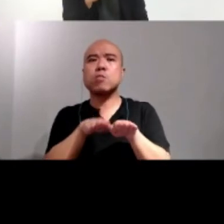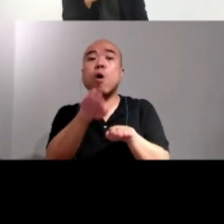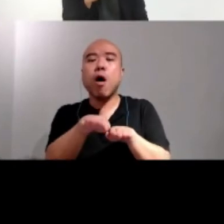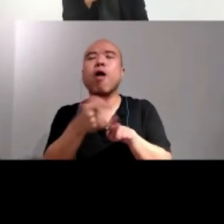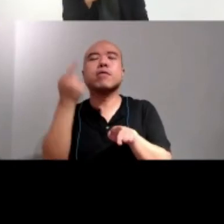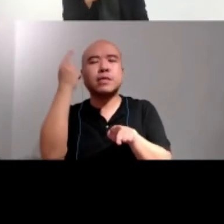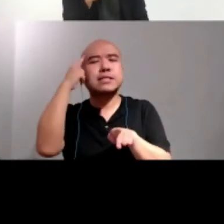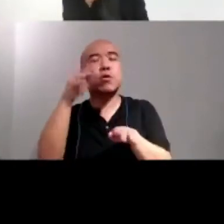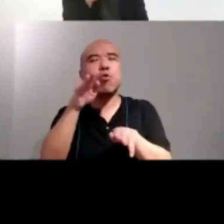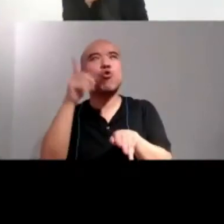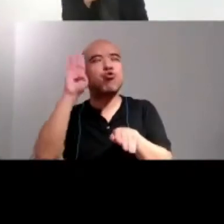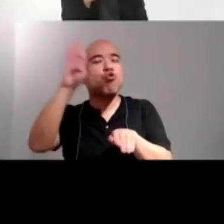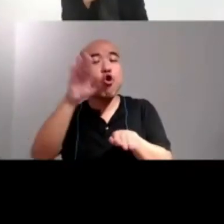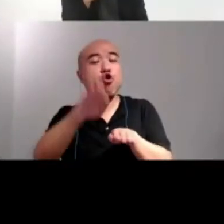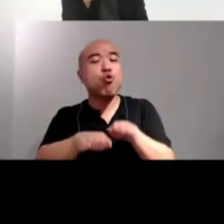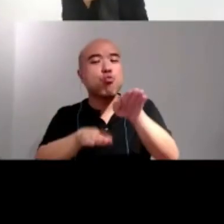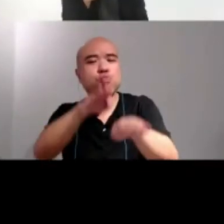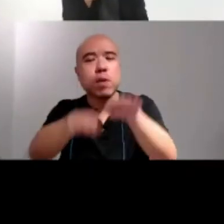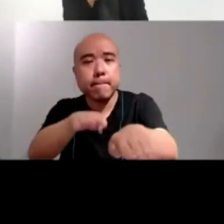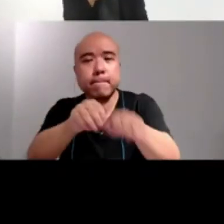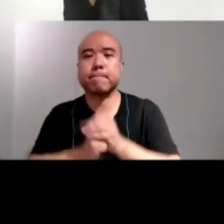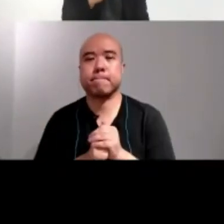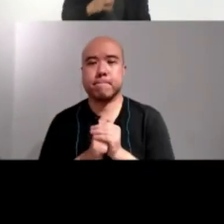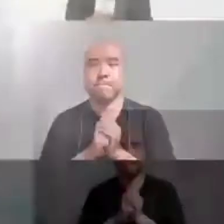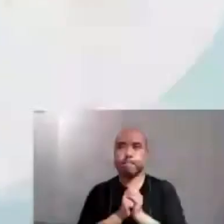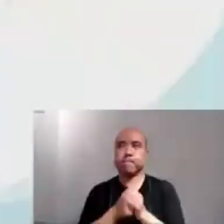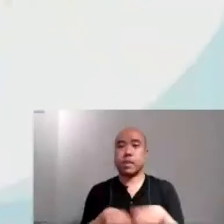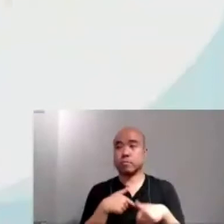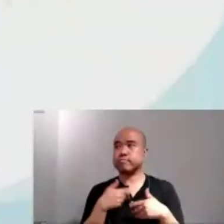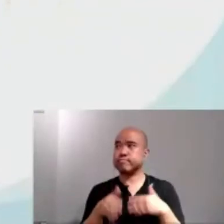步。我今天分享是到这里，多谢大家。